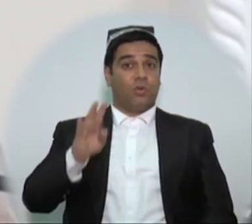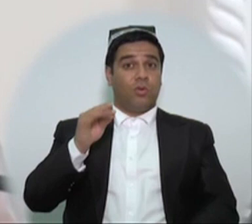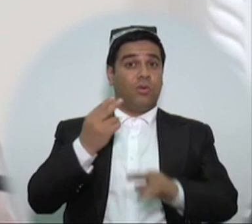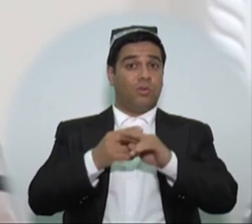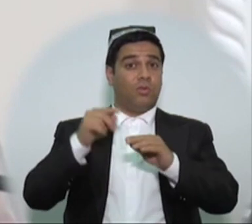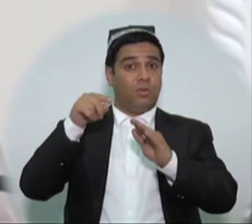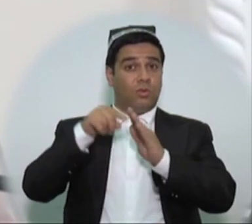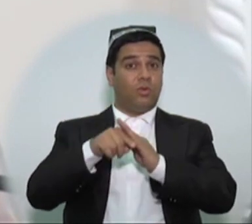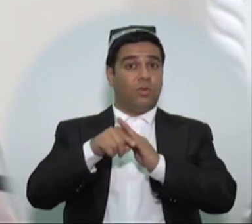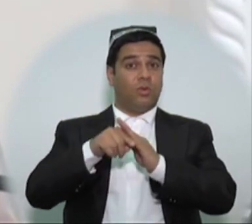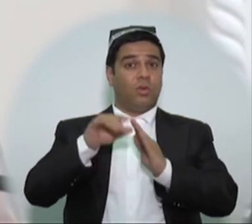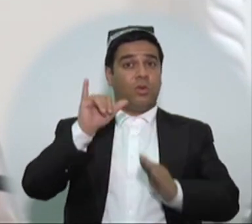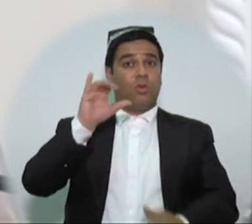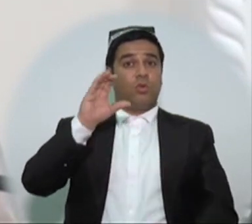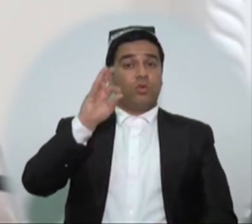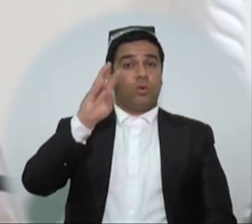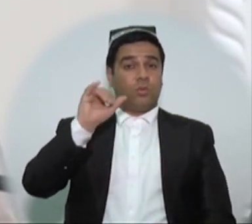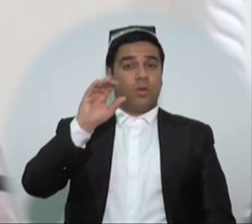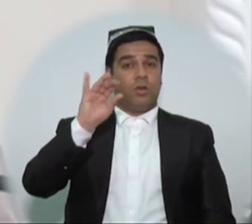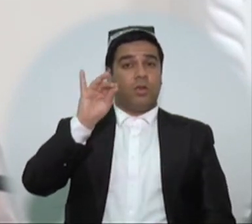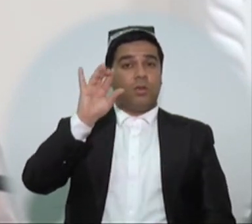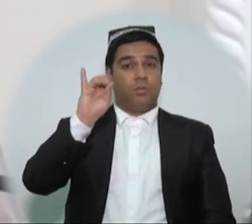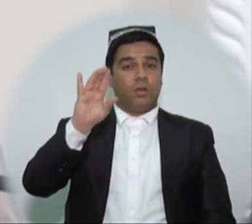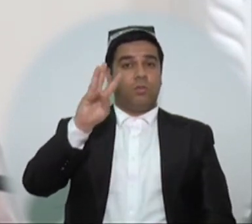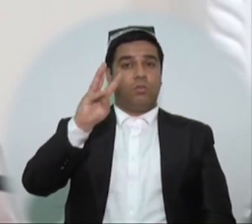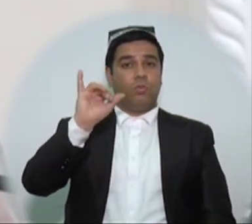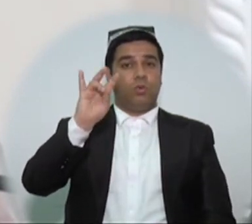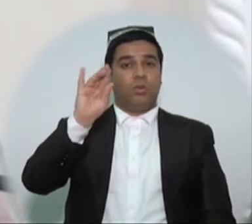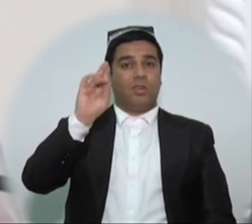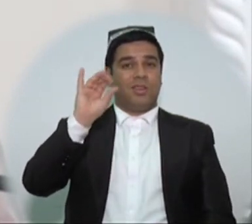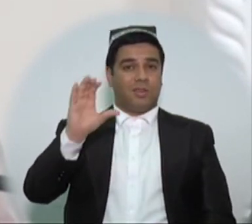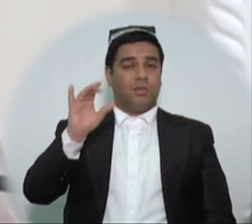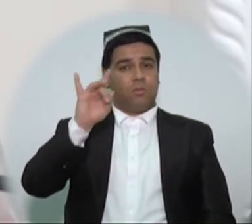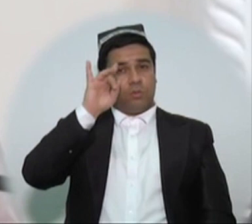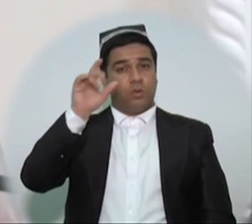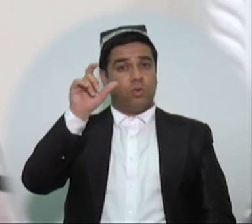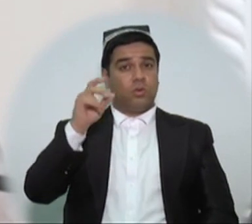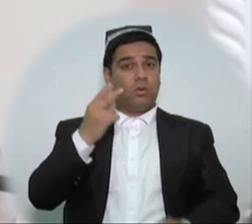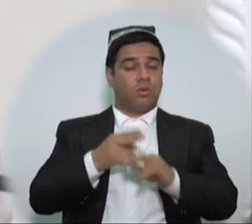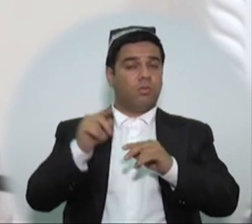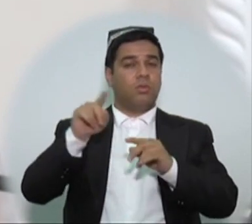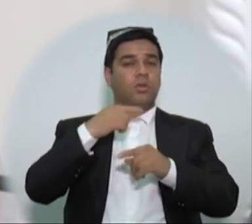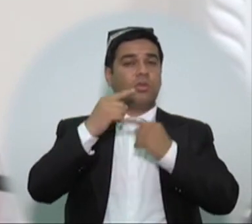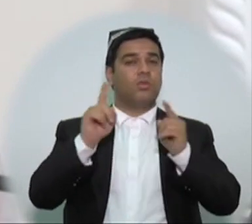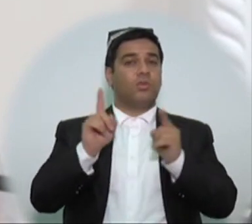şulardan Usama ibn Munqiz degen meşhur adam özünü istediklerdi